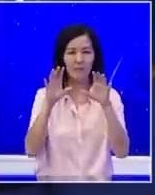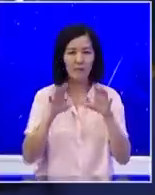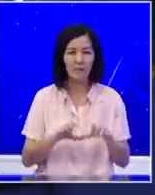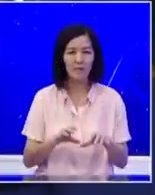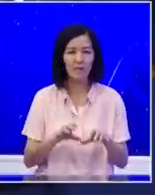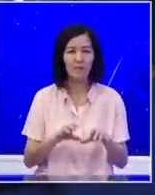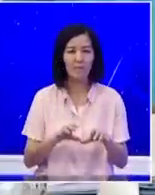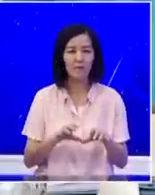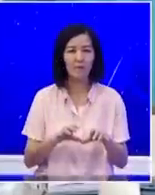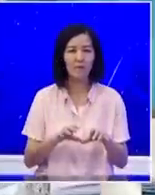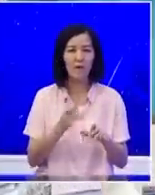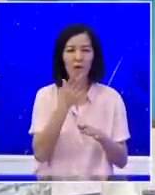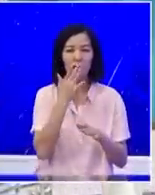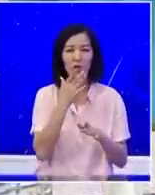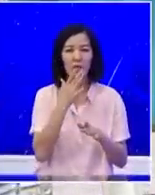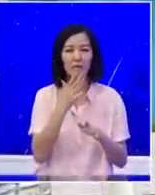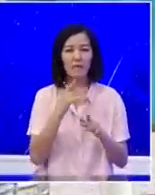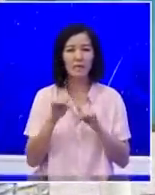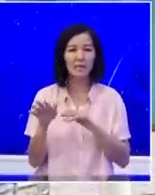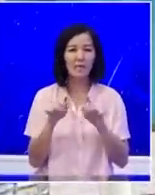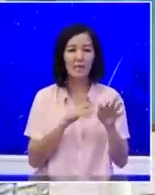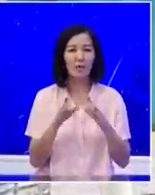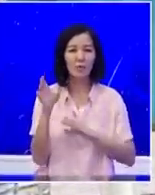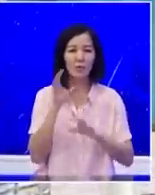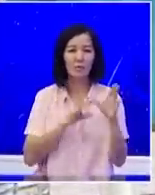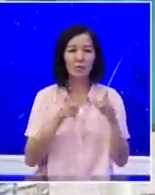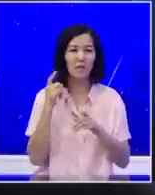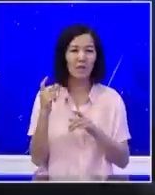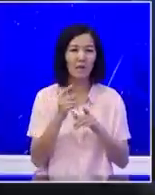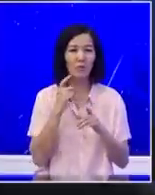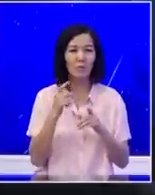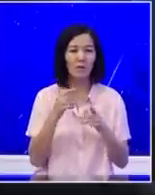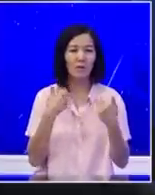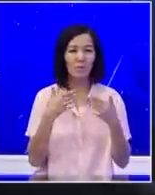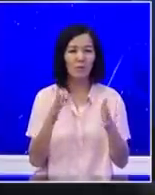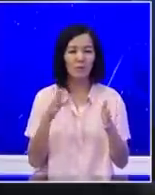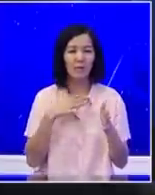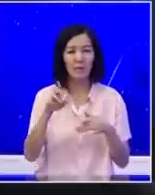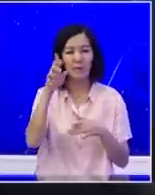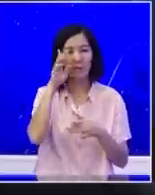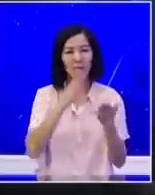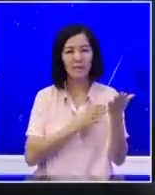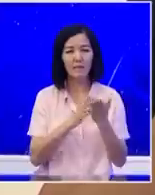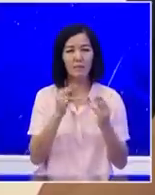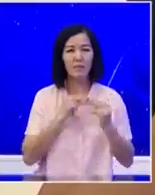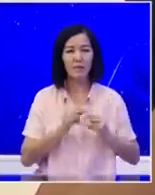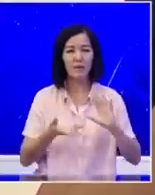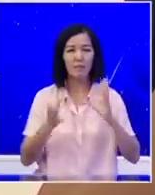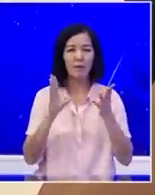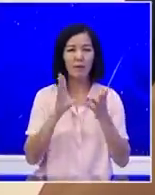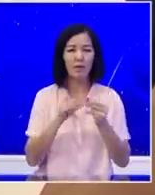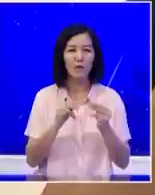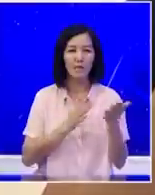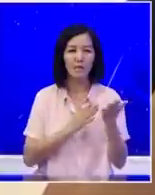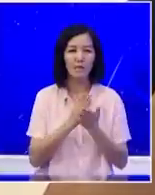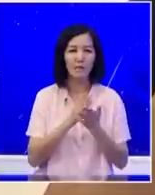заңгер, шет тілдер және іскерлік карьерасы университетін экономика бакалавр мамандығы бойынша бітірген. Мемлекеттік қызметтегі еңбек